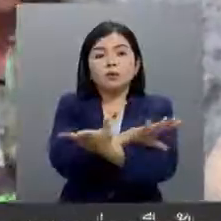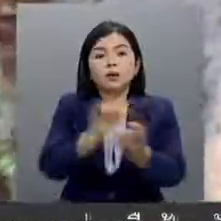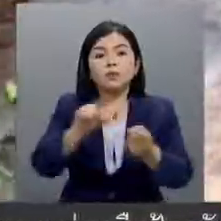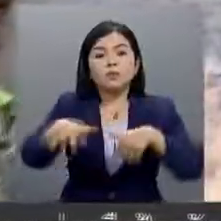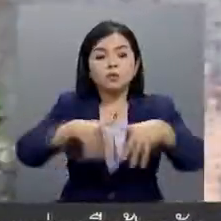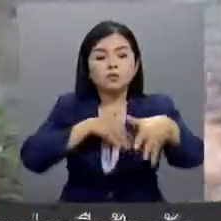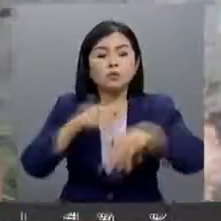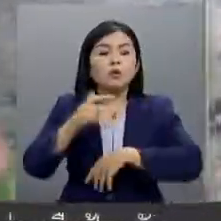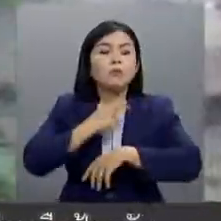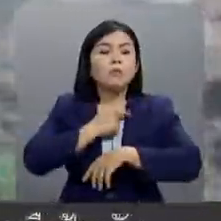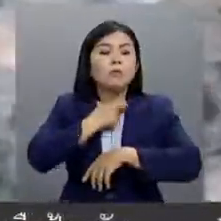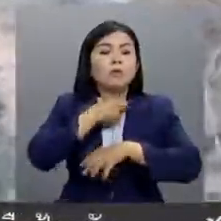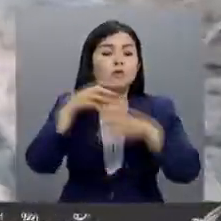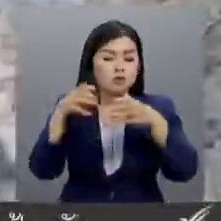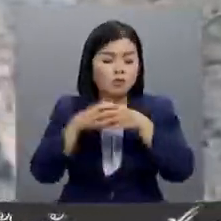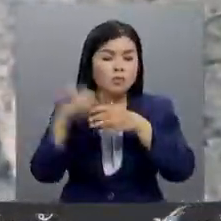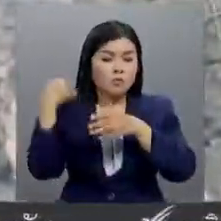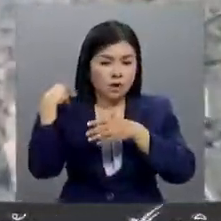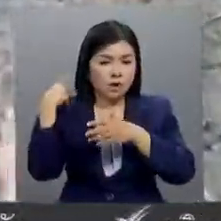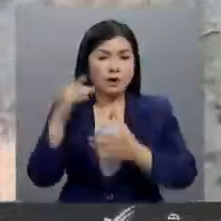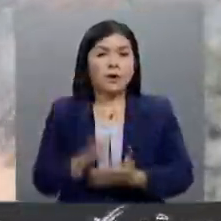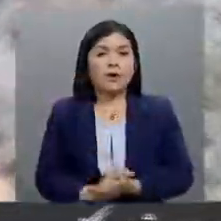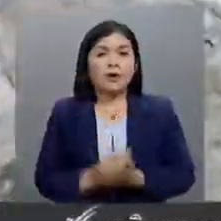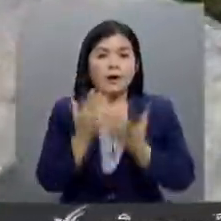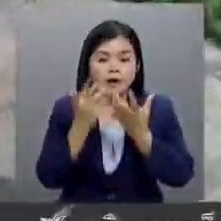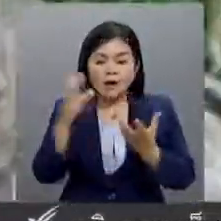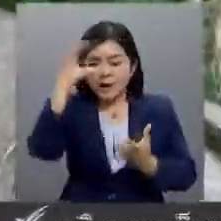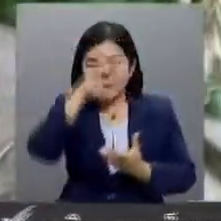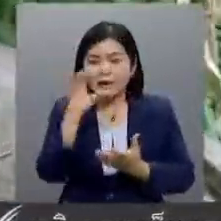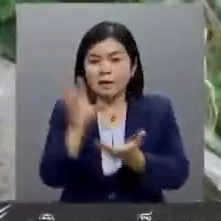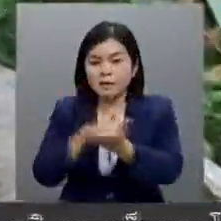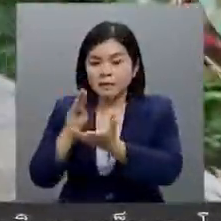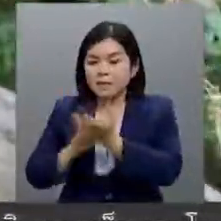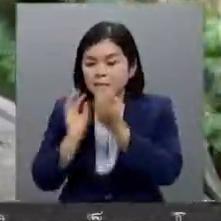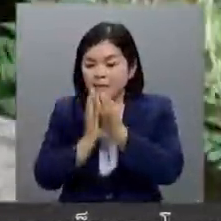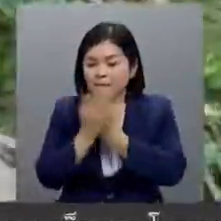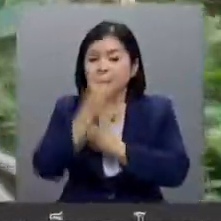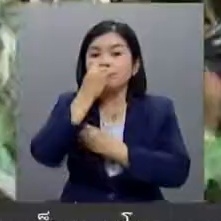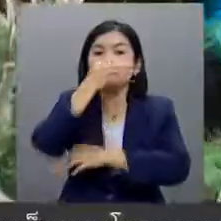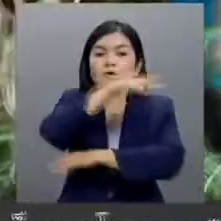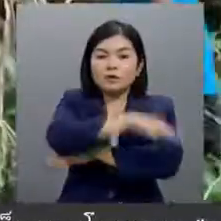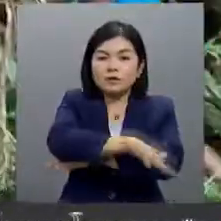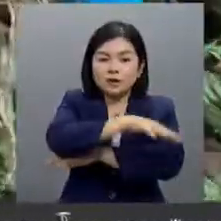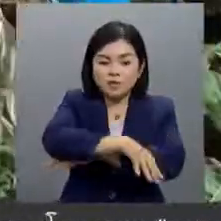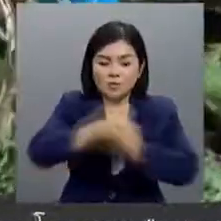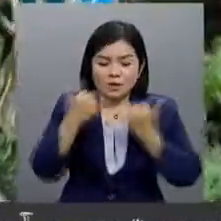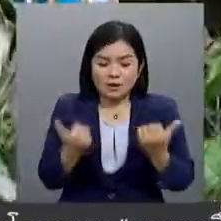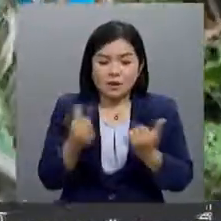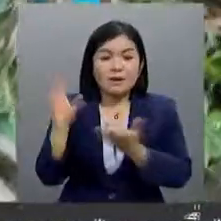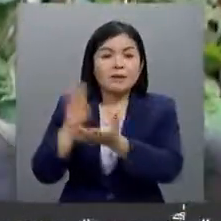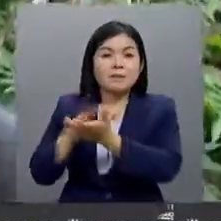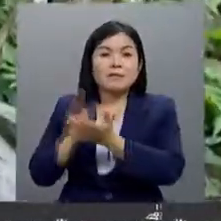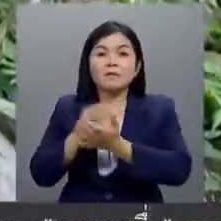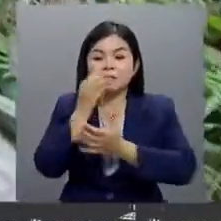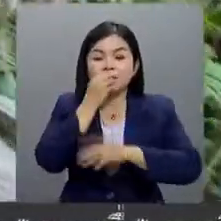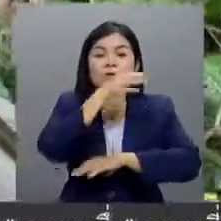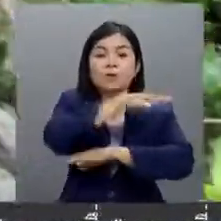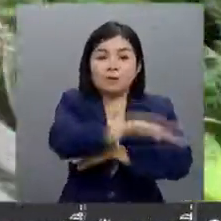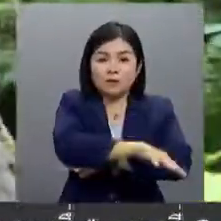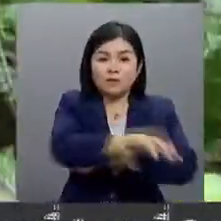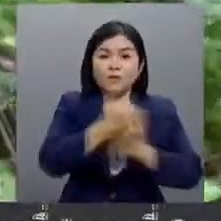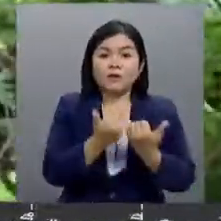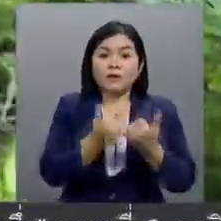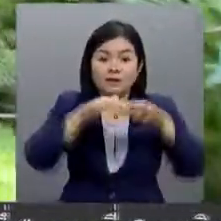ตอนนี้เด็กๆมาหาอาหารกันนะครับเป็นมื้อเย็นสำหรับวันนี้เด็กๆพาผมมา